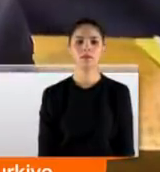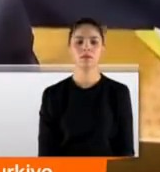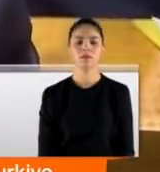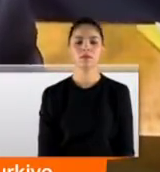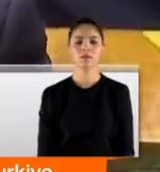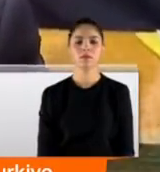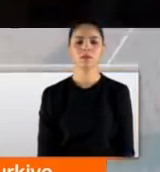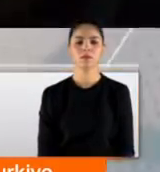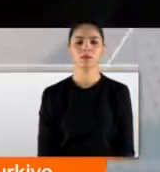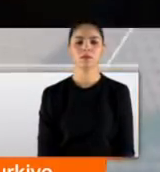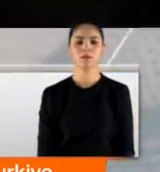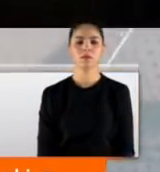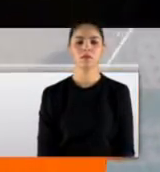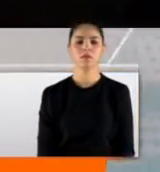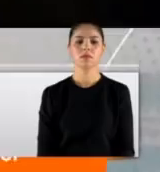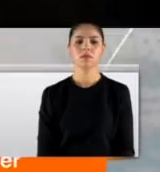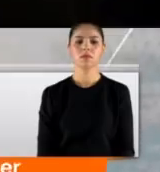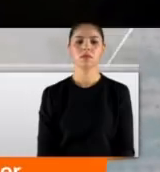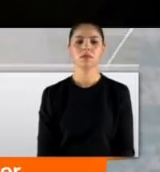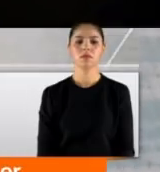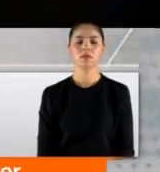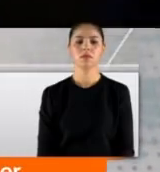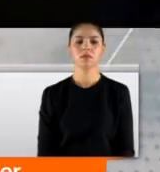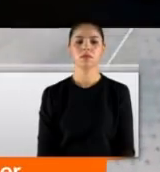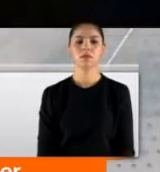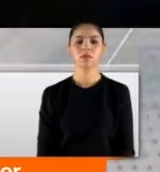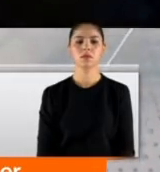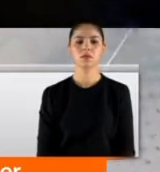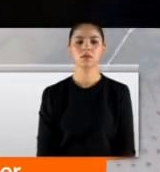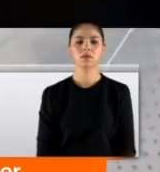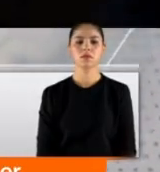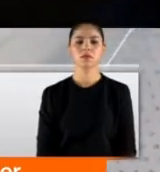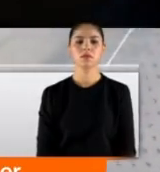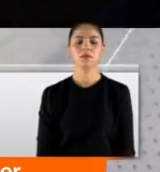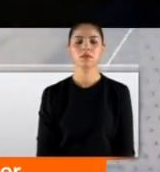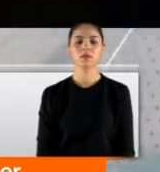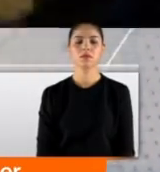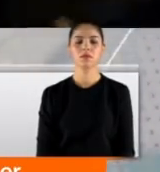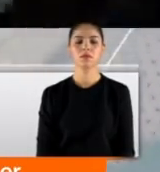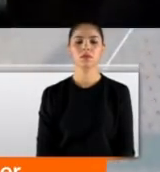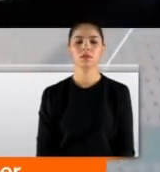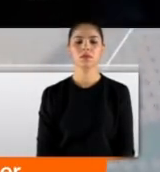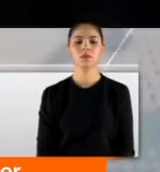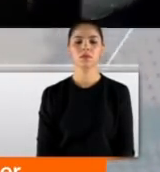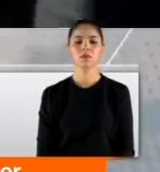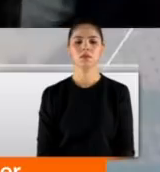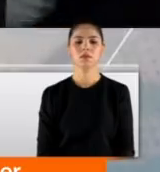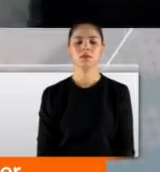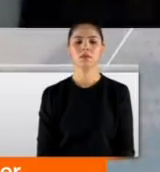Sayın Özdağ'ın iftira boyutundaki pek çok söylemi nedeniyle kendisine disiplin